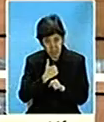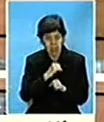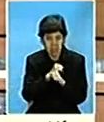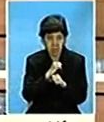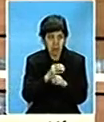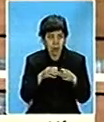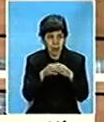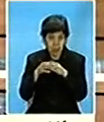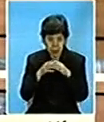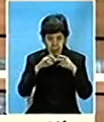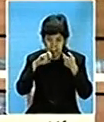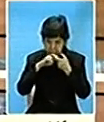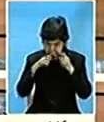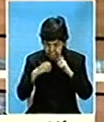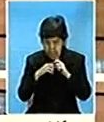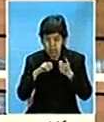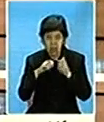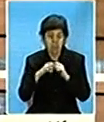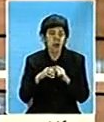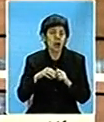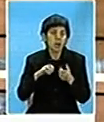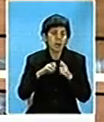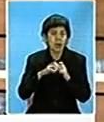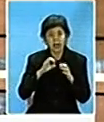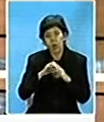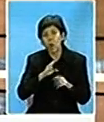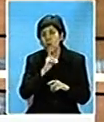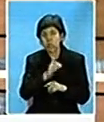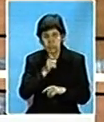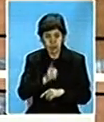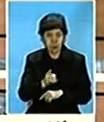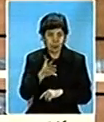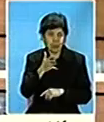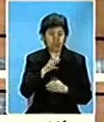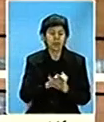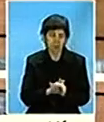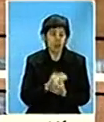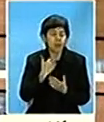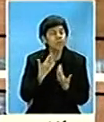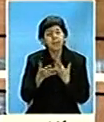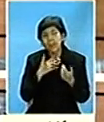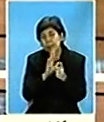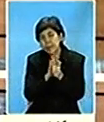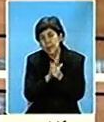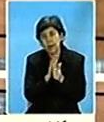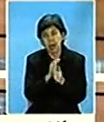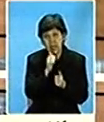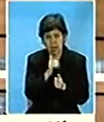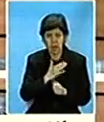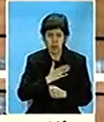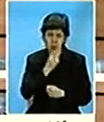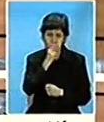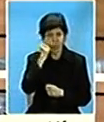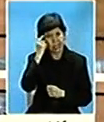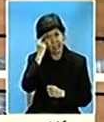ช่วงนี้กำลังเจอปัญหาเรื่องกำลังโด่งดังขึ้นเรื่องไวไลน์ขอให้กำลังใจท่านครับคำจริงเรื่องนี้ผมมองภา